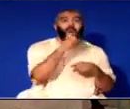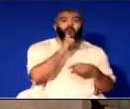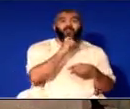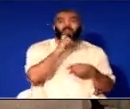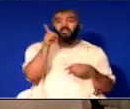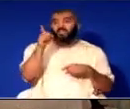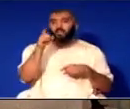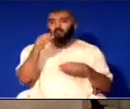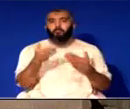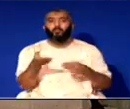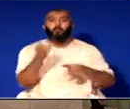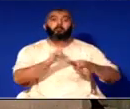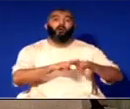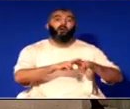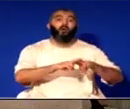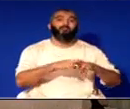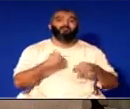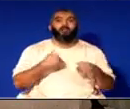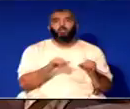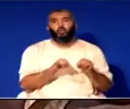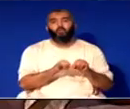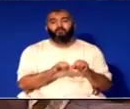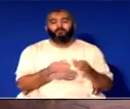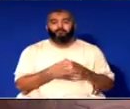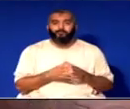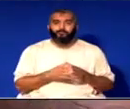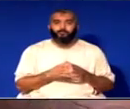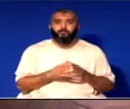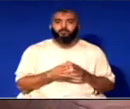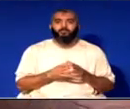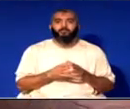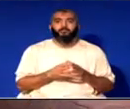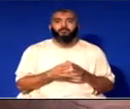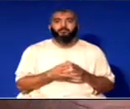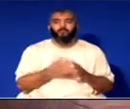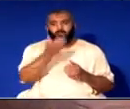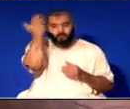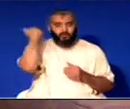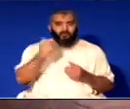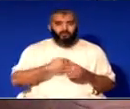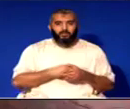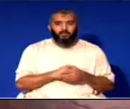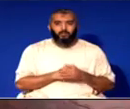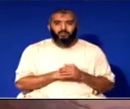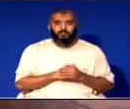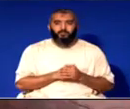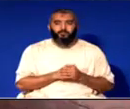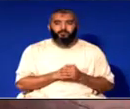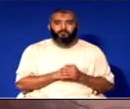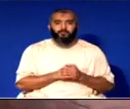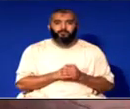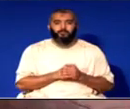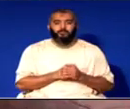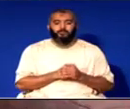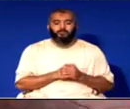تفعل؟ شكرا أستاذ حمد. نقول للأختنا سيدة من مدينة قسنطينة، ذوك على حسب